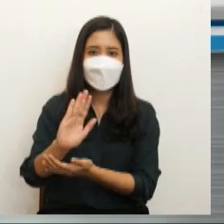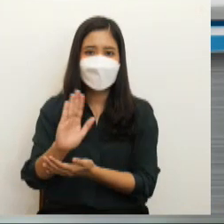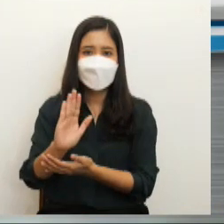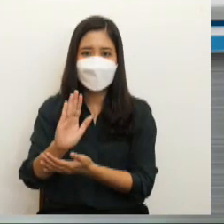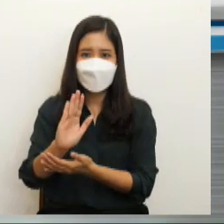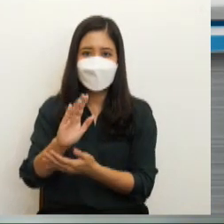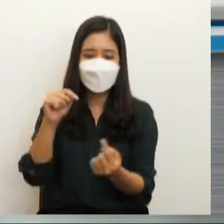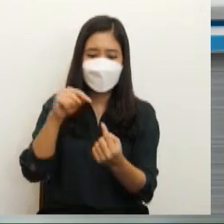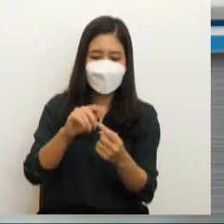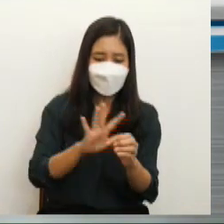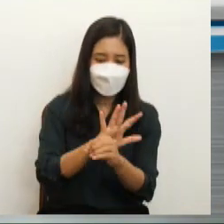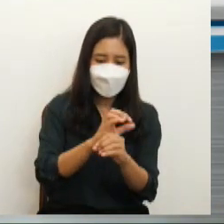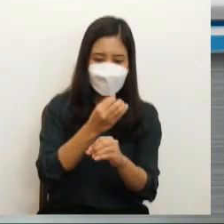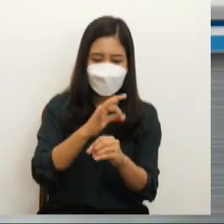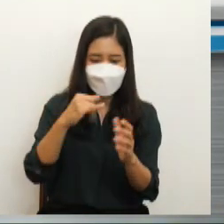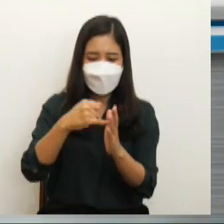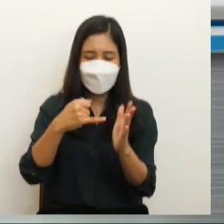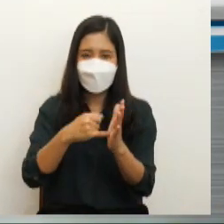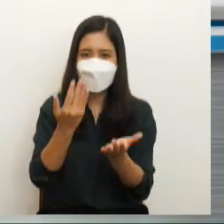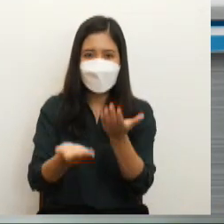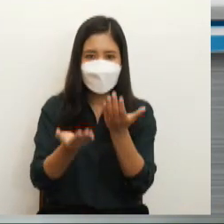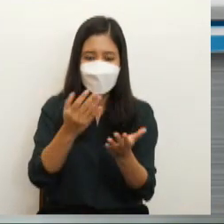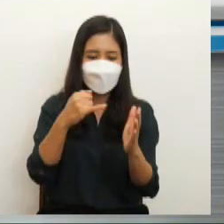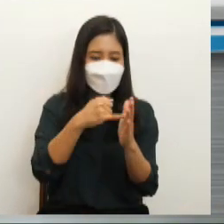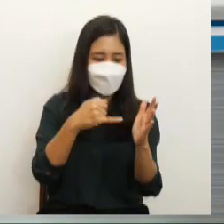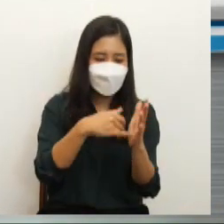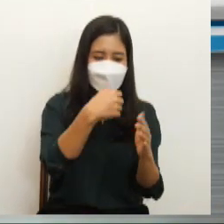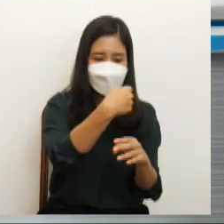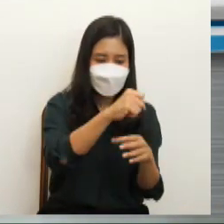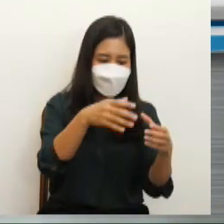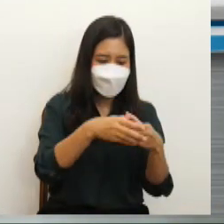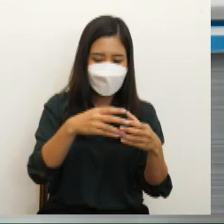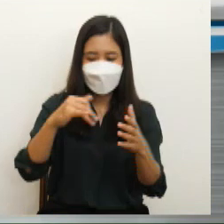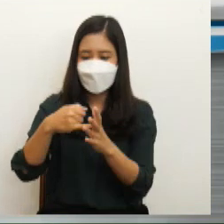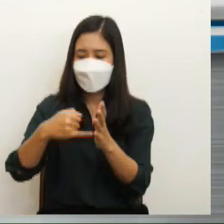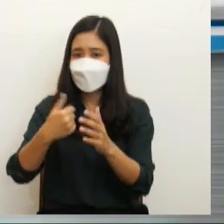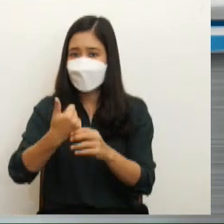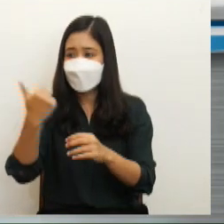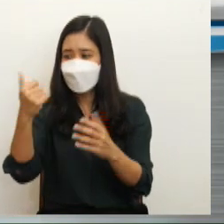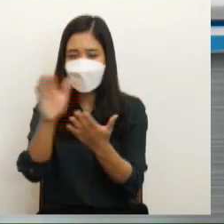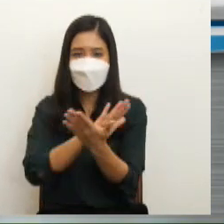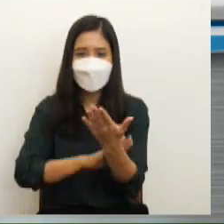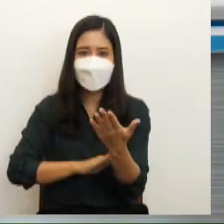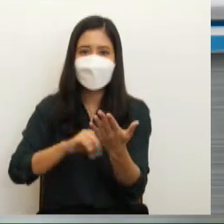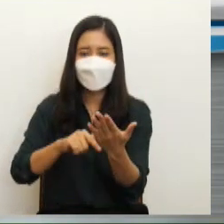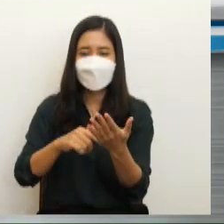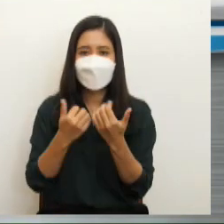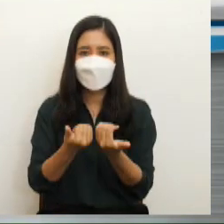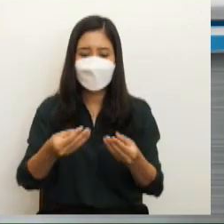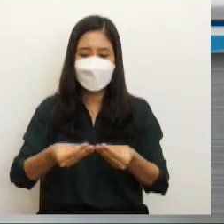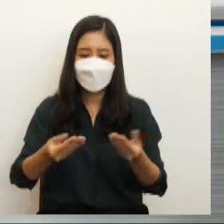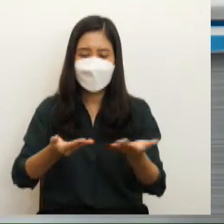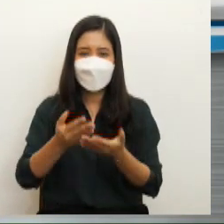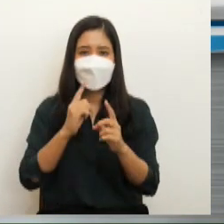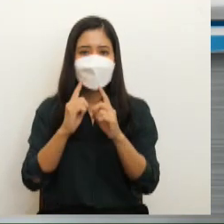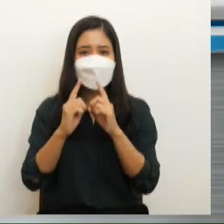จุดนั้นไม่ว่าจะเป็นจังหวัดทั้ง10จังหวัดหรือจังหวัดอื่นๆนะคะวันนี้เราก็จะมาพูดถึงเรื่องของคุณ